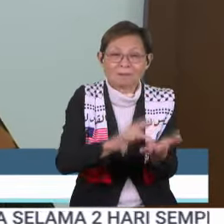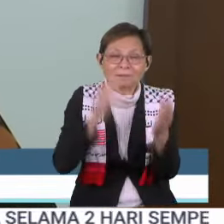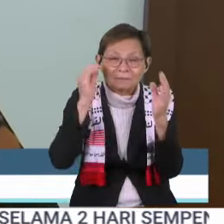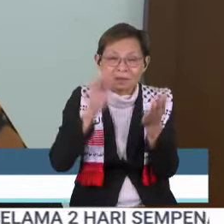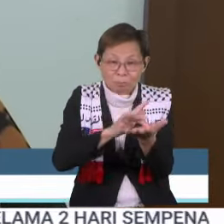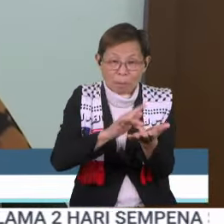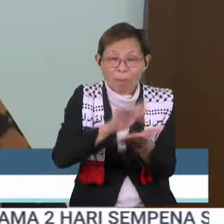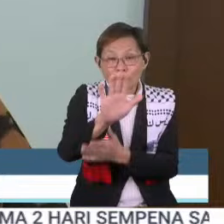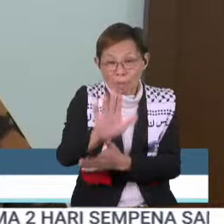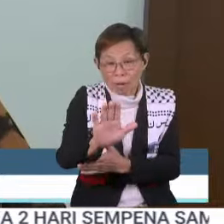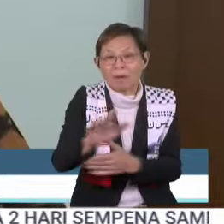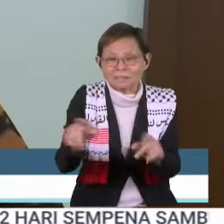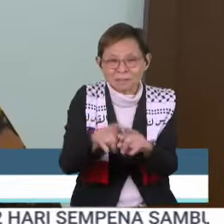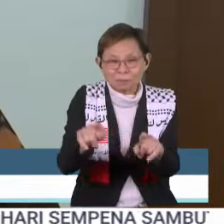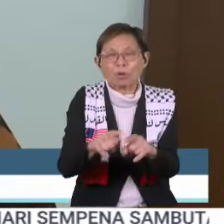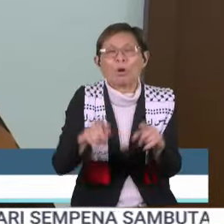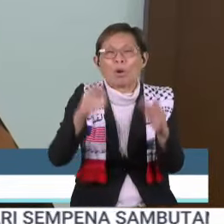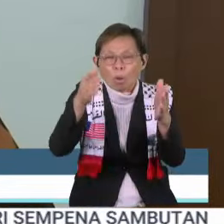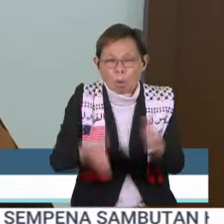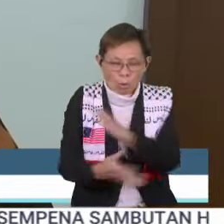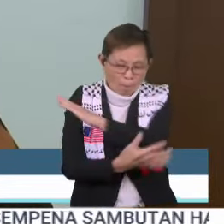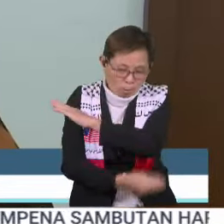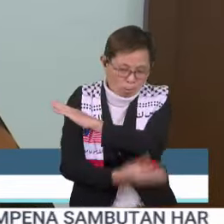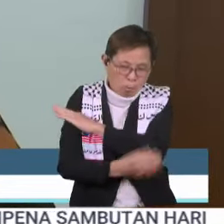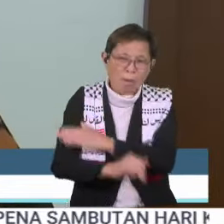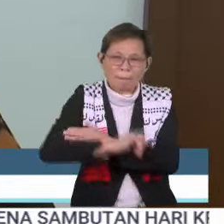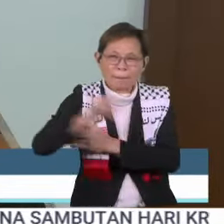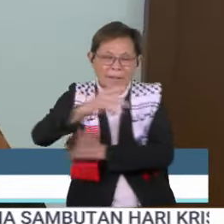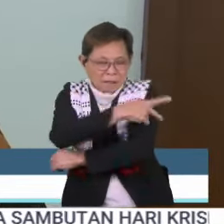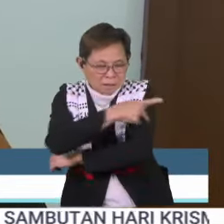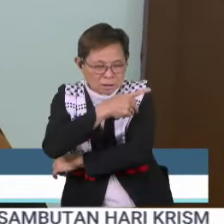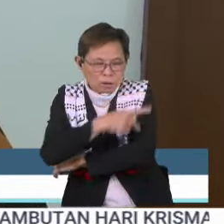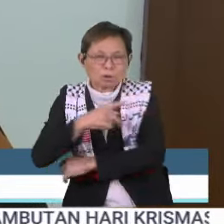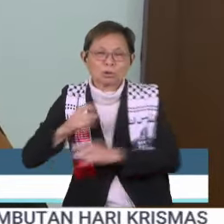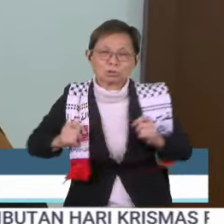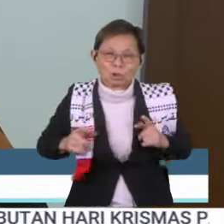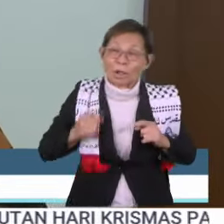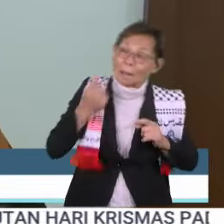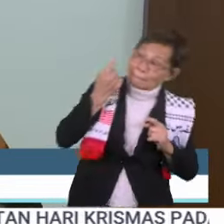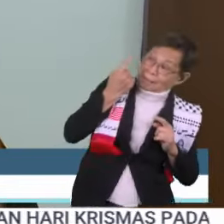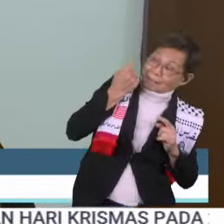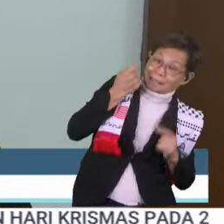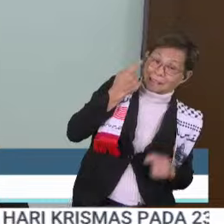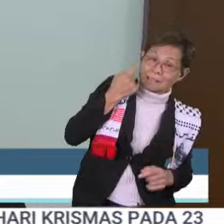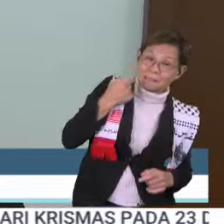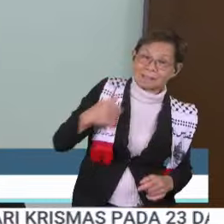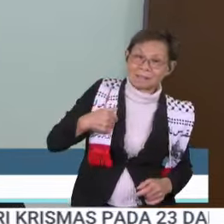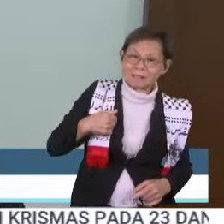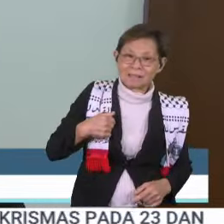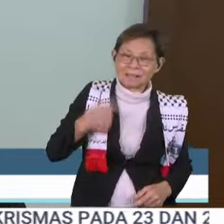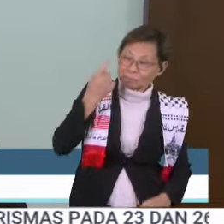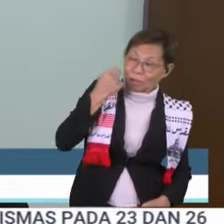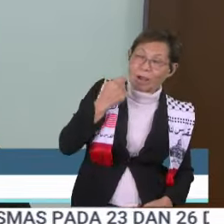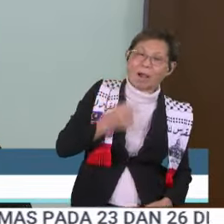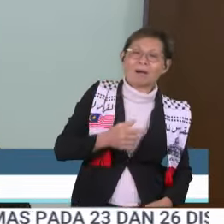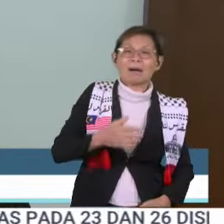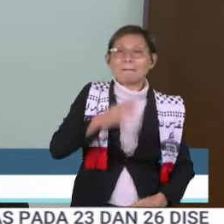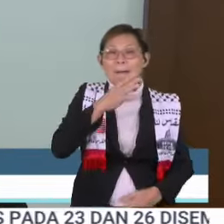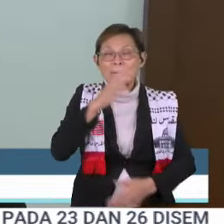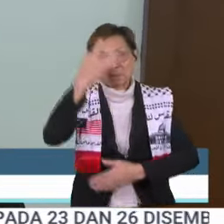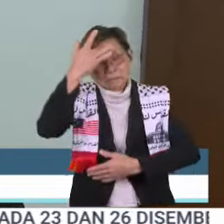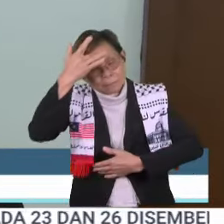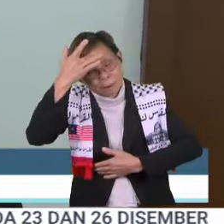orang yang macam minda kemampuan kalau pergi klinik swasta. Macam tadi ngam-ngam anak saya demam kan.